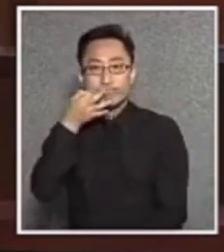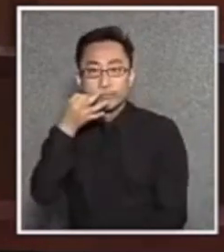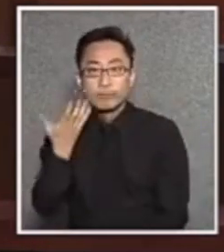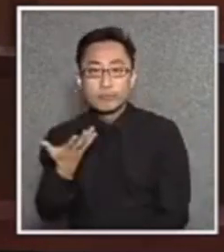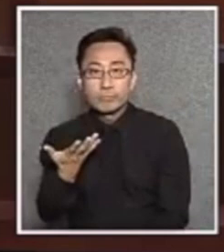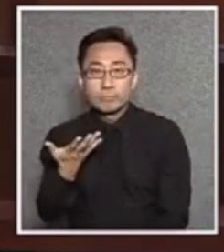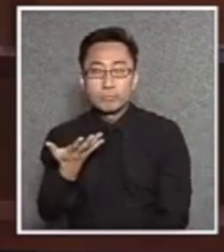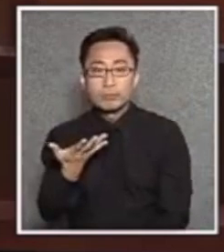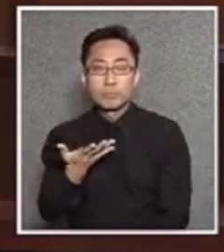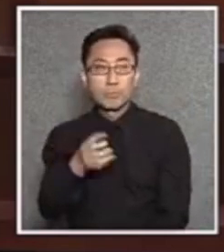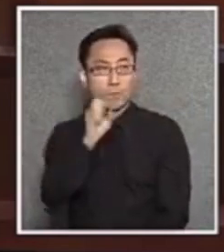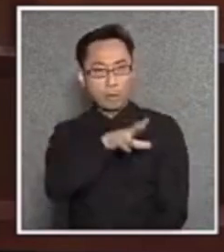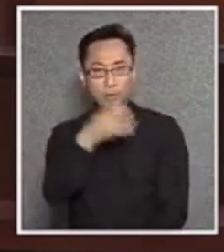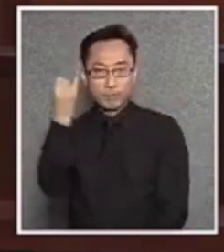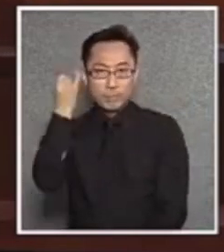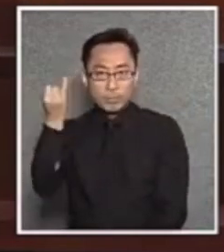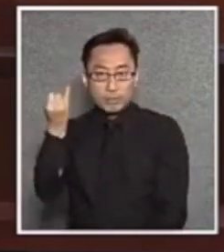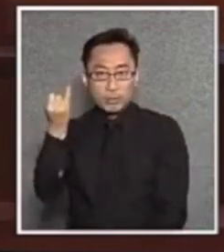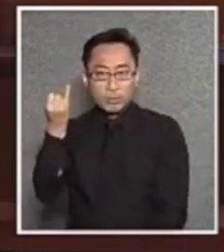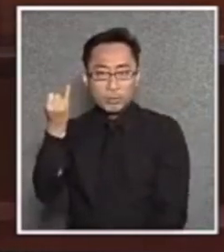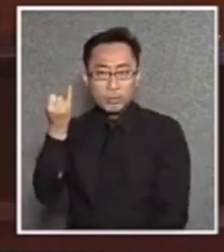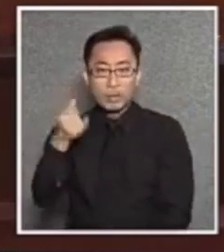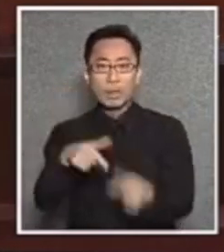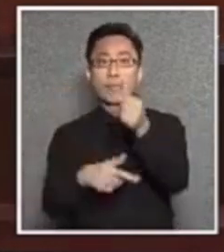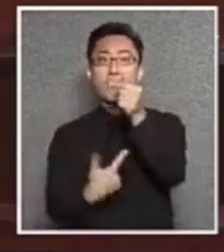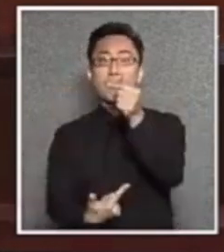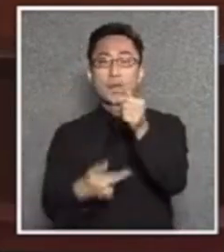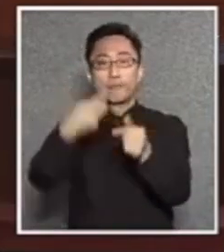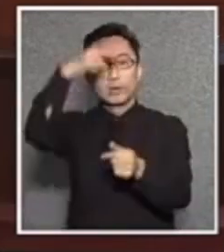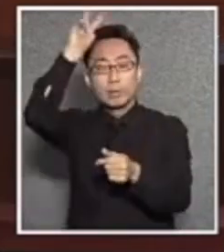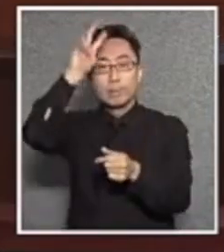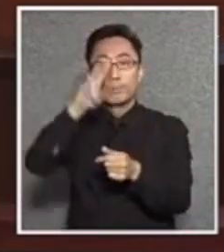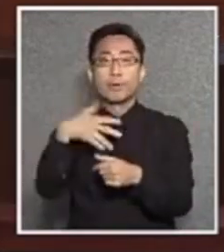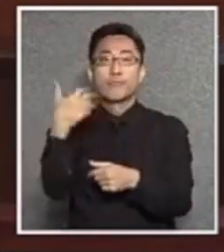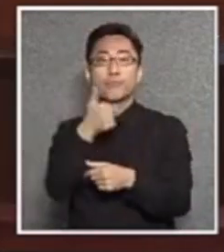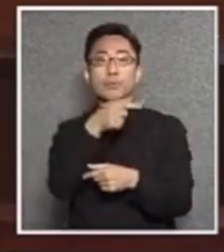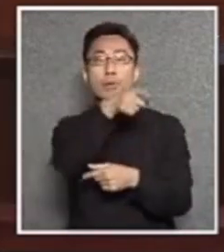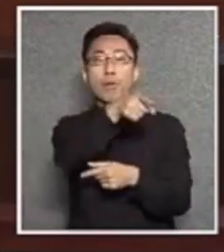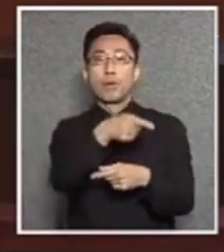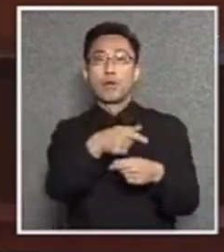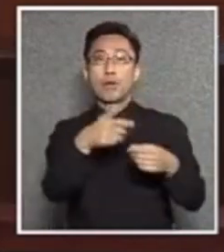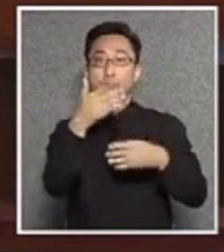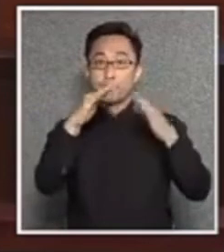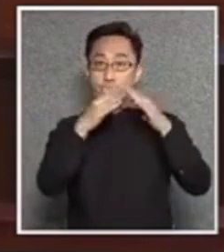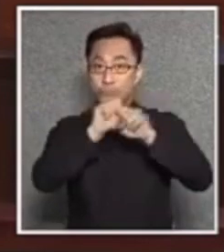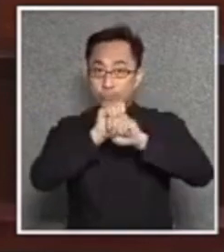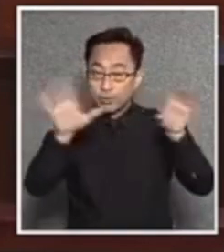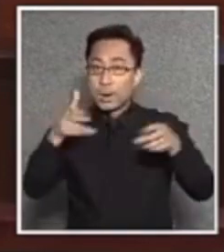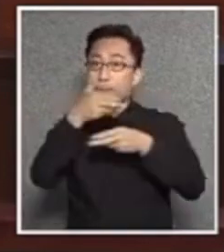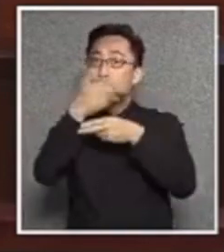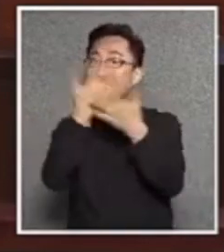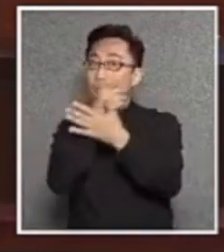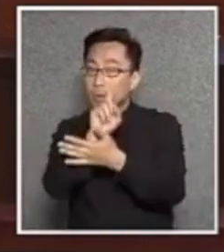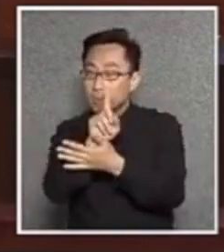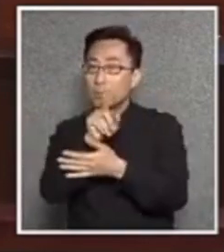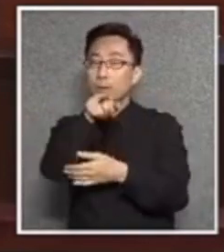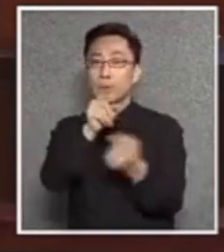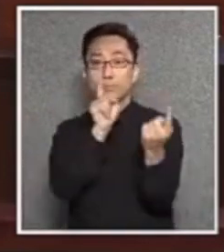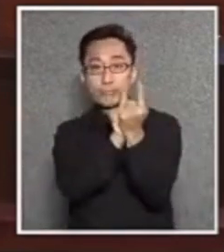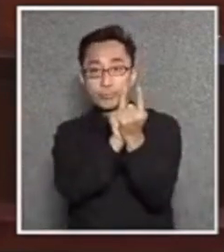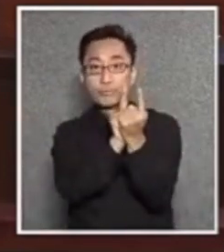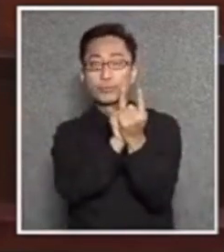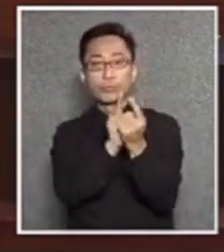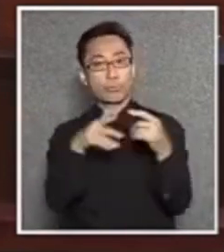不識講，是不是？10月8日，菲律賓總統府發表片段，原來當日梁振英和阿基諾三世相見